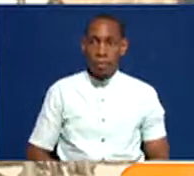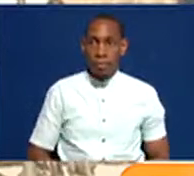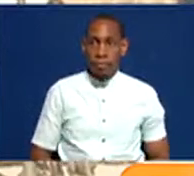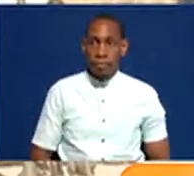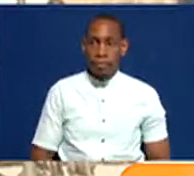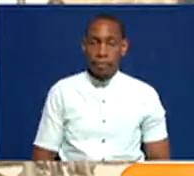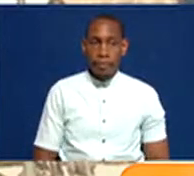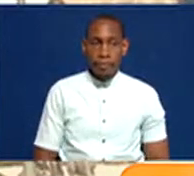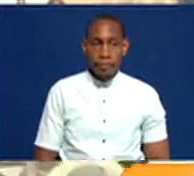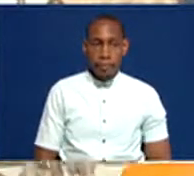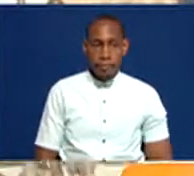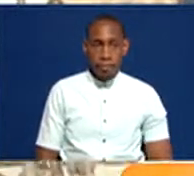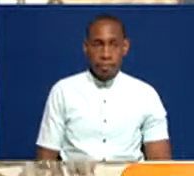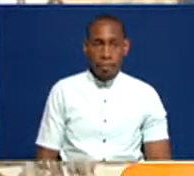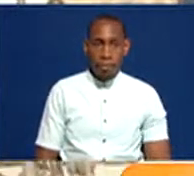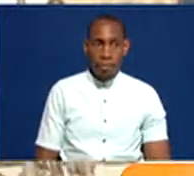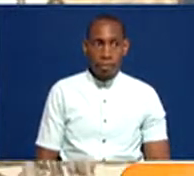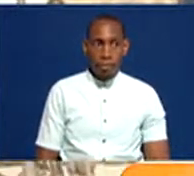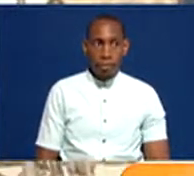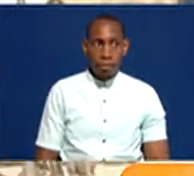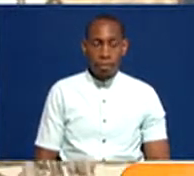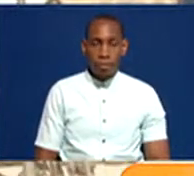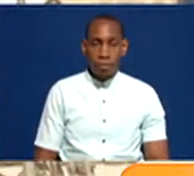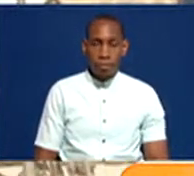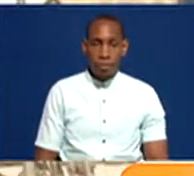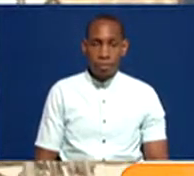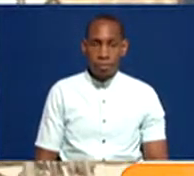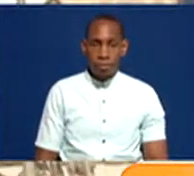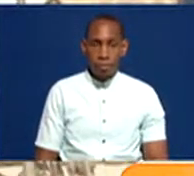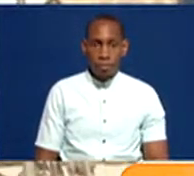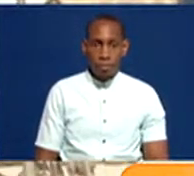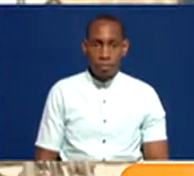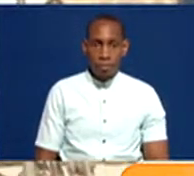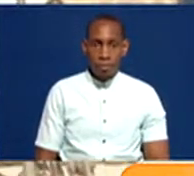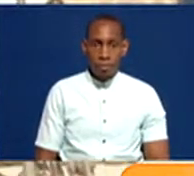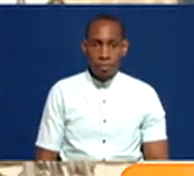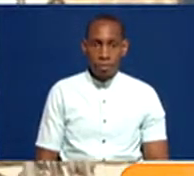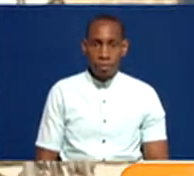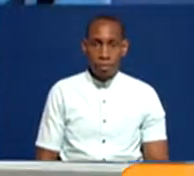Boniface Barasa, Runinga Citizen, Kaunti ya Samburu.